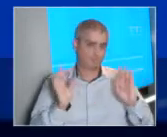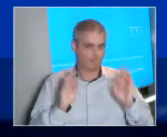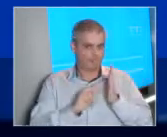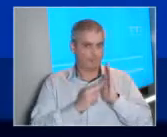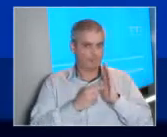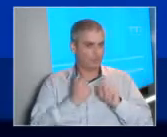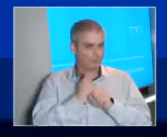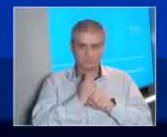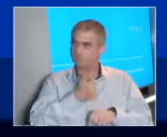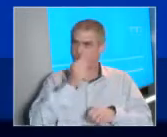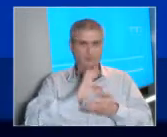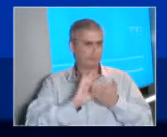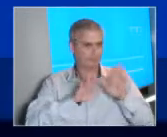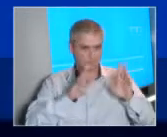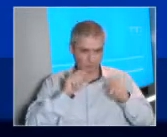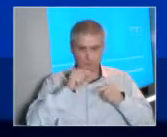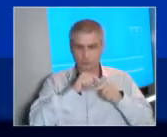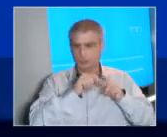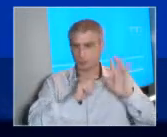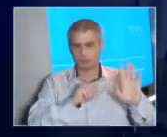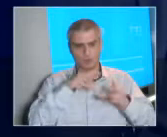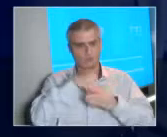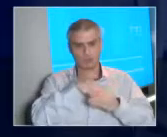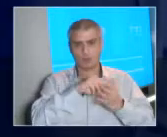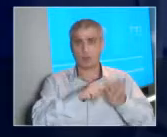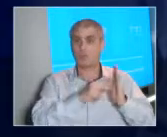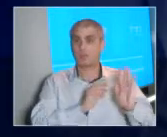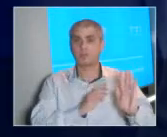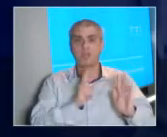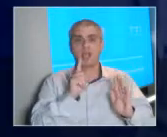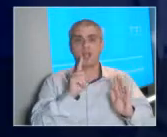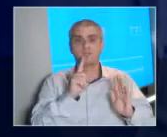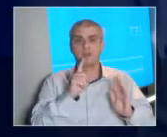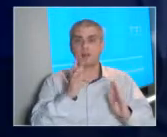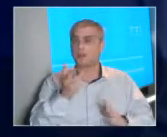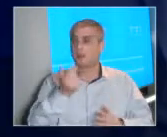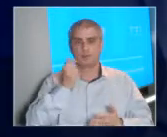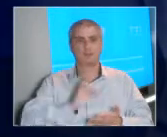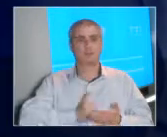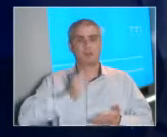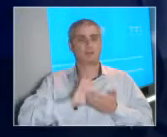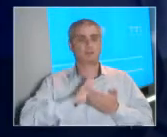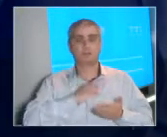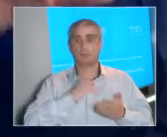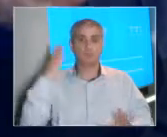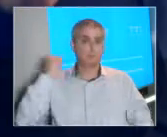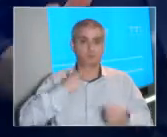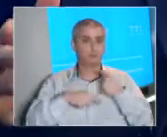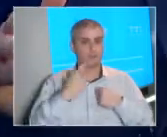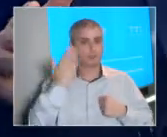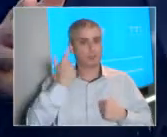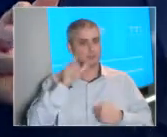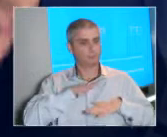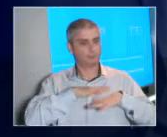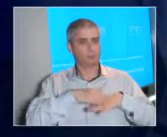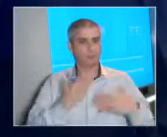פוליטיקאים מנהלים משרדי ממשלה, יש לזה גם יתרונות בתוך המערכת הפוליטית, אבל למשל, קח את מנכ״ל משרד הבריאות. מנכ״ל משרד הבריאות לאורך כל השנים היה איש